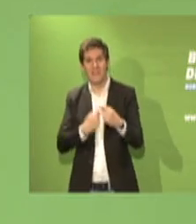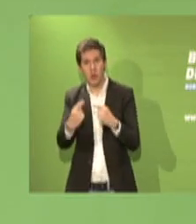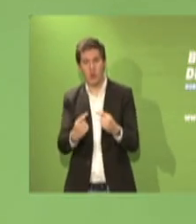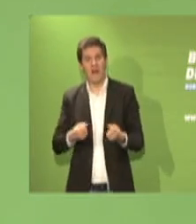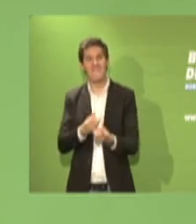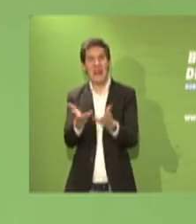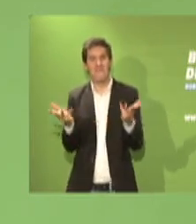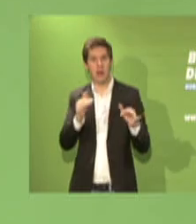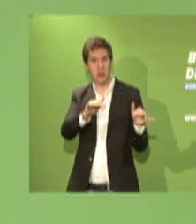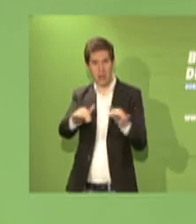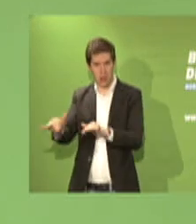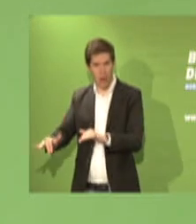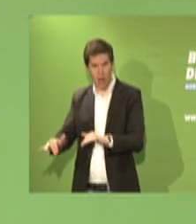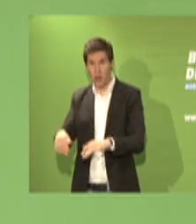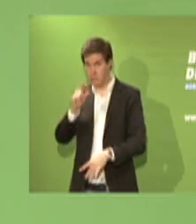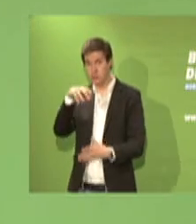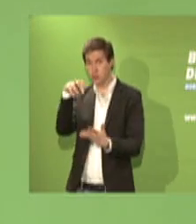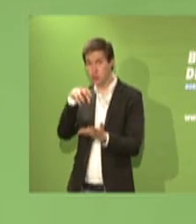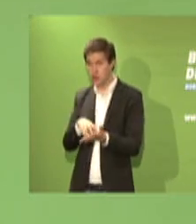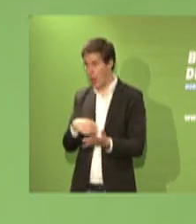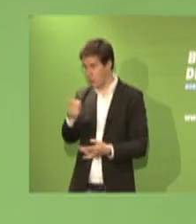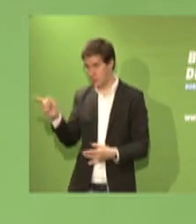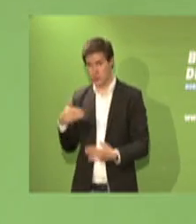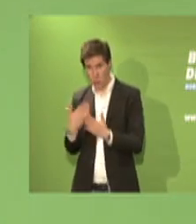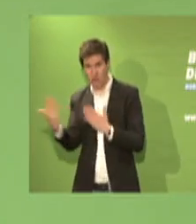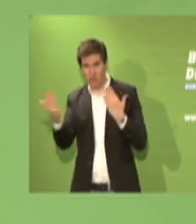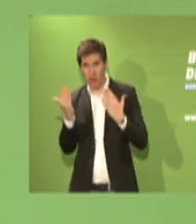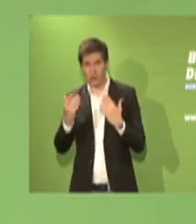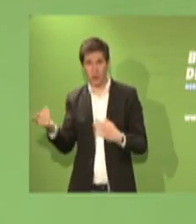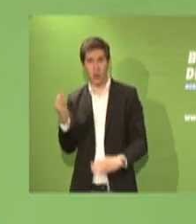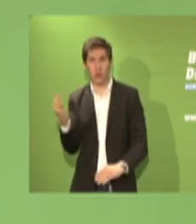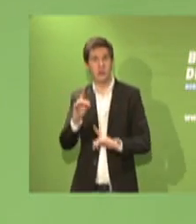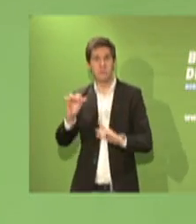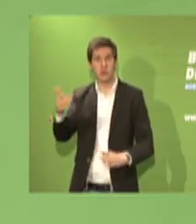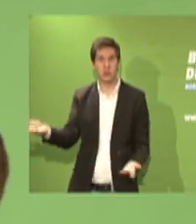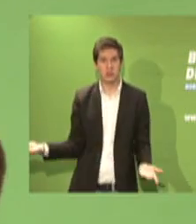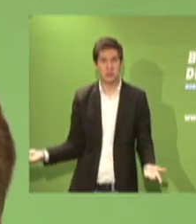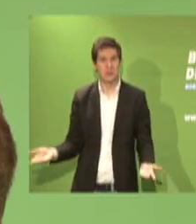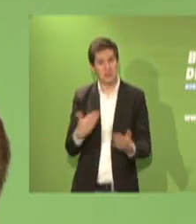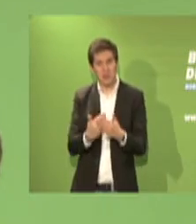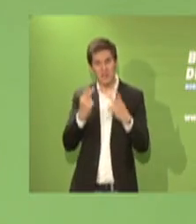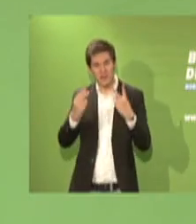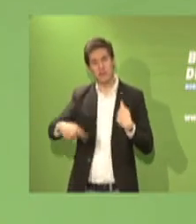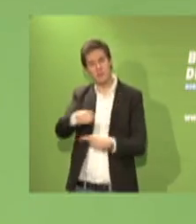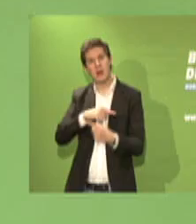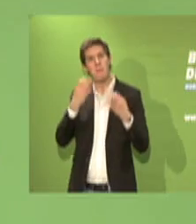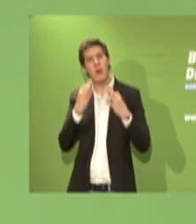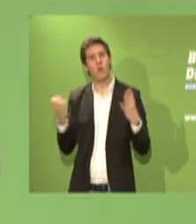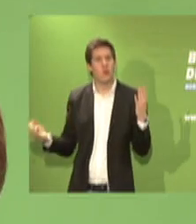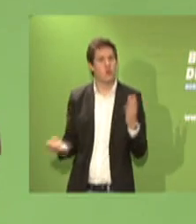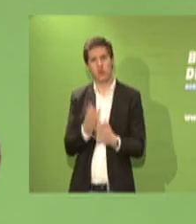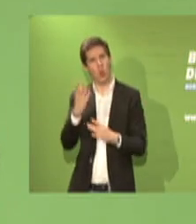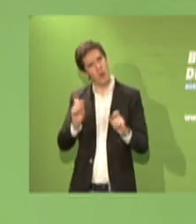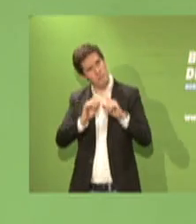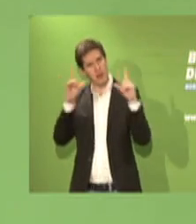sehen einige städtische Zentren der Alt dagegen aus. Und auch deswegen, wir brauchen ein neues, aktualisiertes Verständnis von